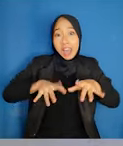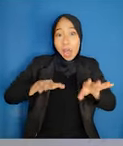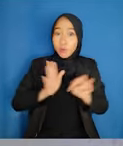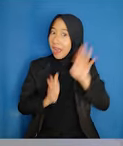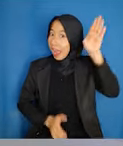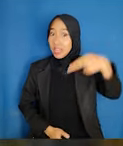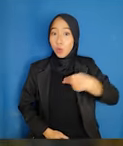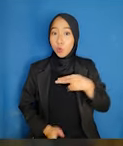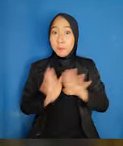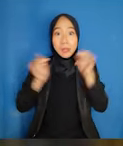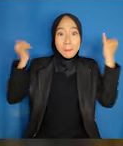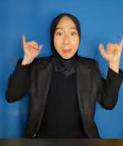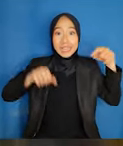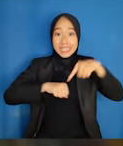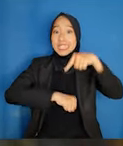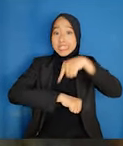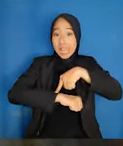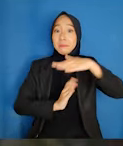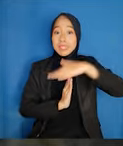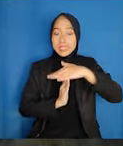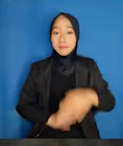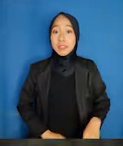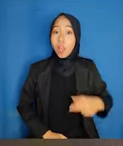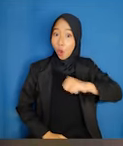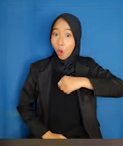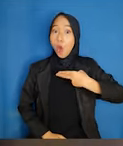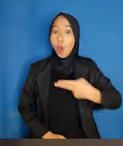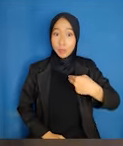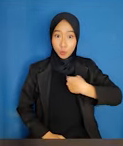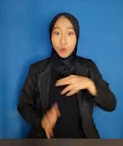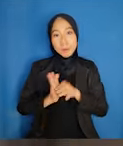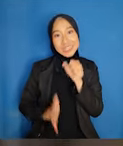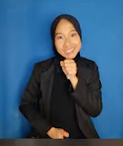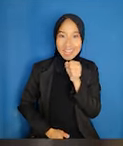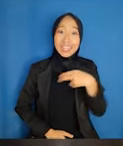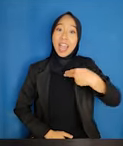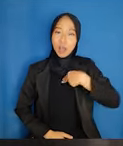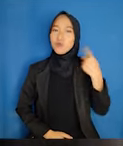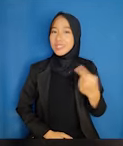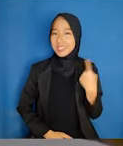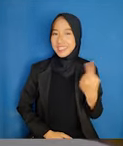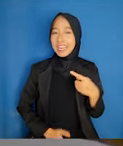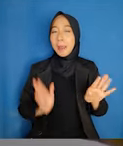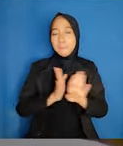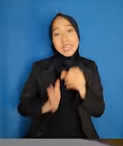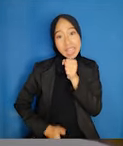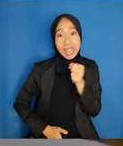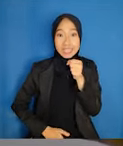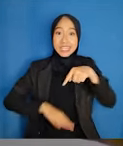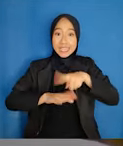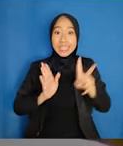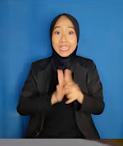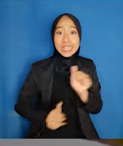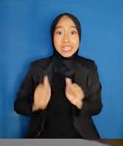mengajakku bermain di saat jam istirahat. Hobiku bernyanyi. Aku sering bernyanyi di acara